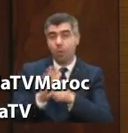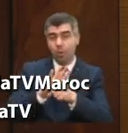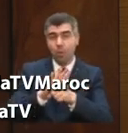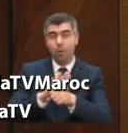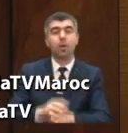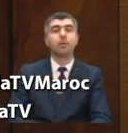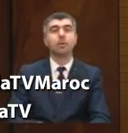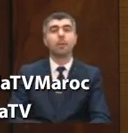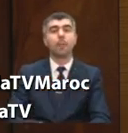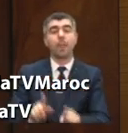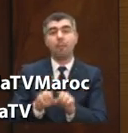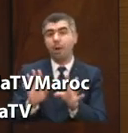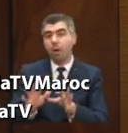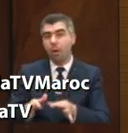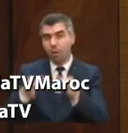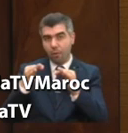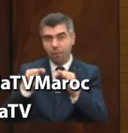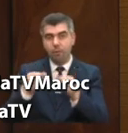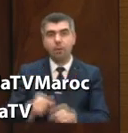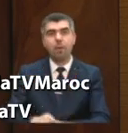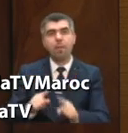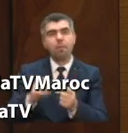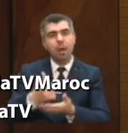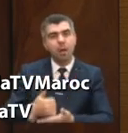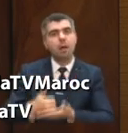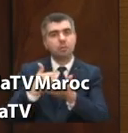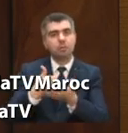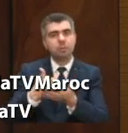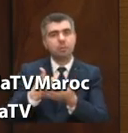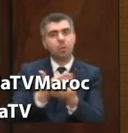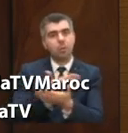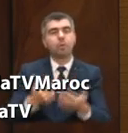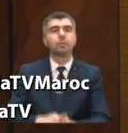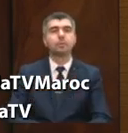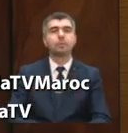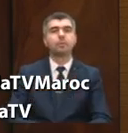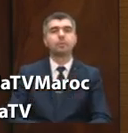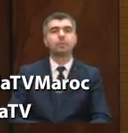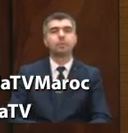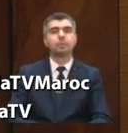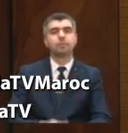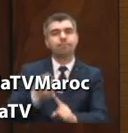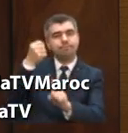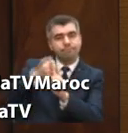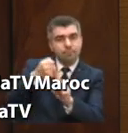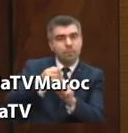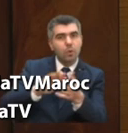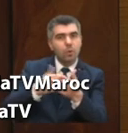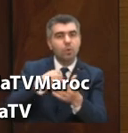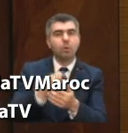لتفعيلها مع اقتراح حلول تساعد على التخفيف من حدة الأزمة. وقد انصبت جهود مفتش